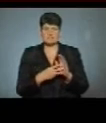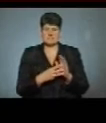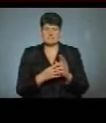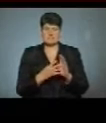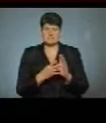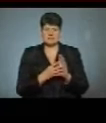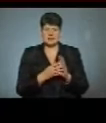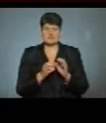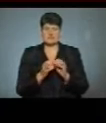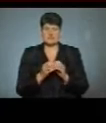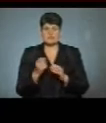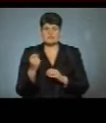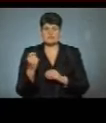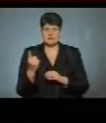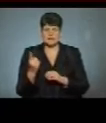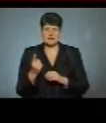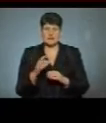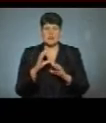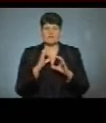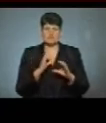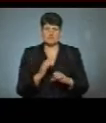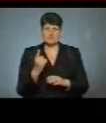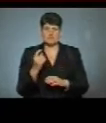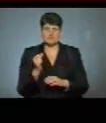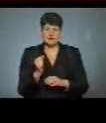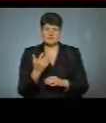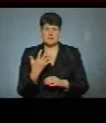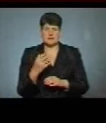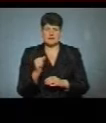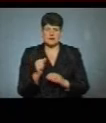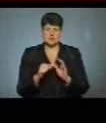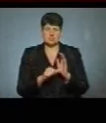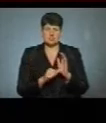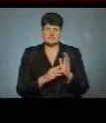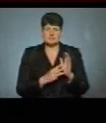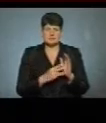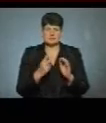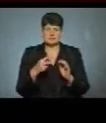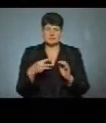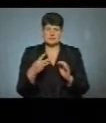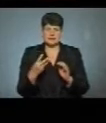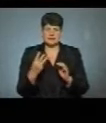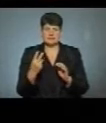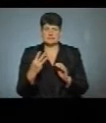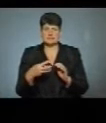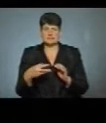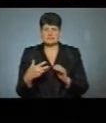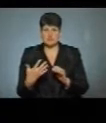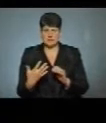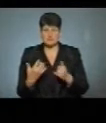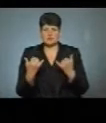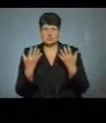10, 11 та автобуси номер 1А, 5А, 6, 8, 23, 25, 35. На сьогоднішній